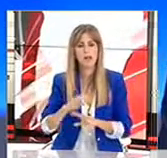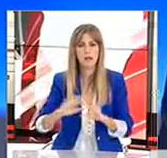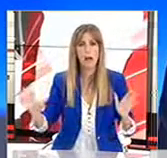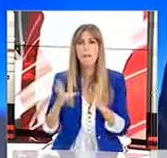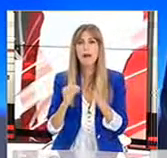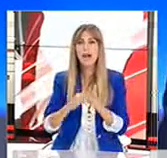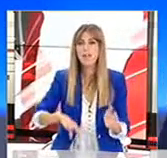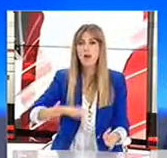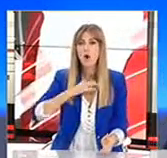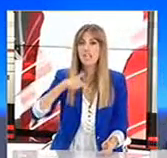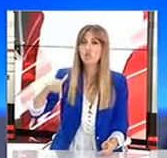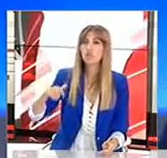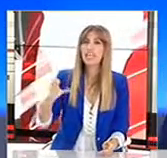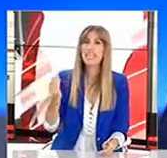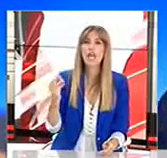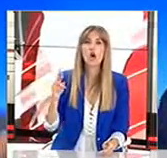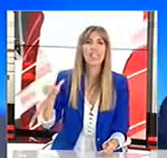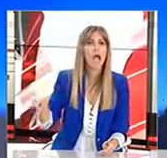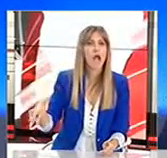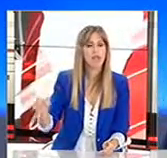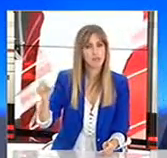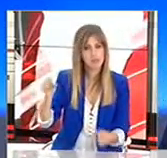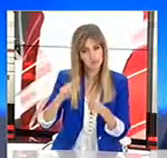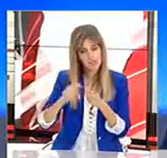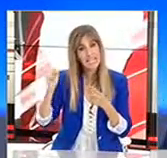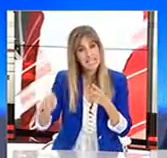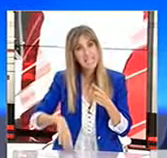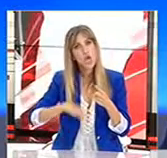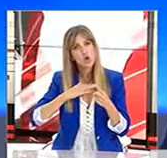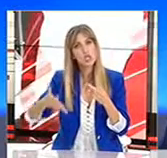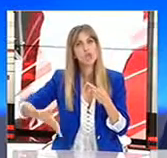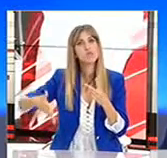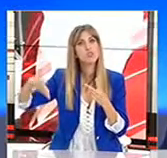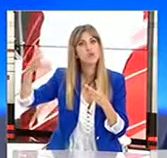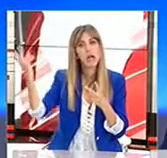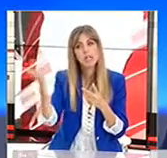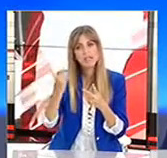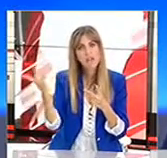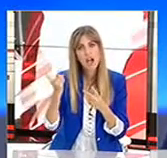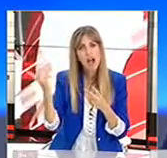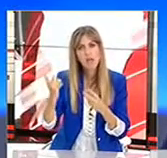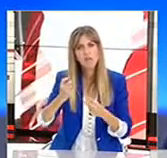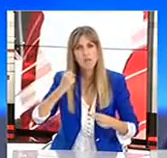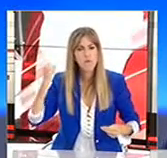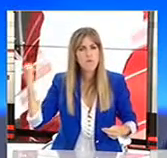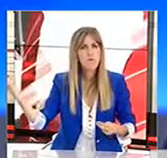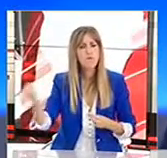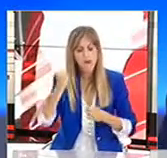κόμμα το οποίο δεν έχει σχέση με ό,τι παραδοσιακά εξέπεμπε και πρέσβευε αυτή η παράταξη για πολλά